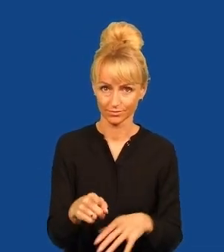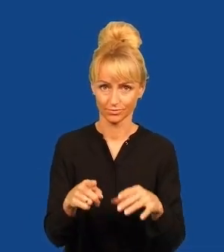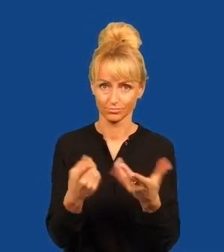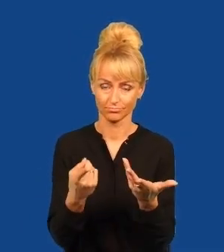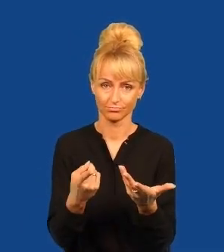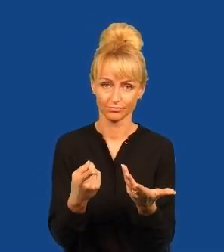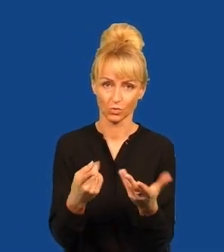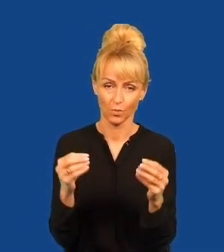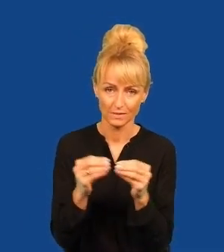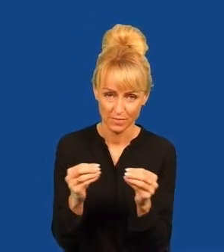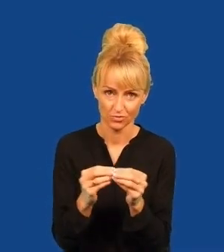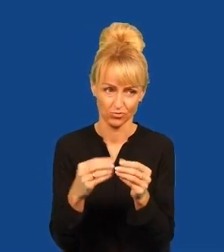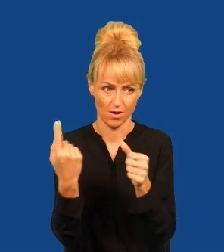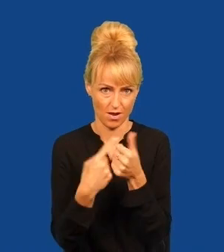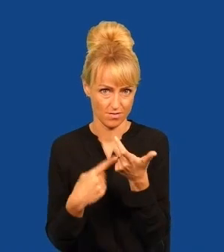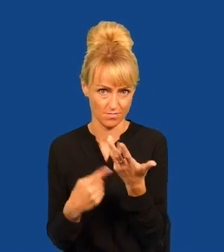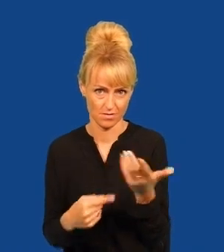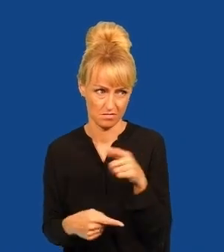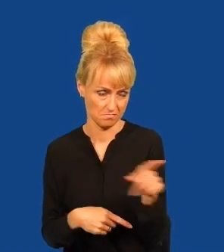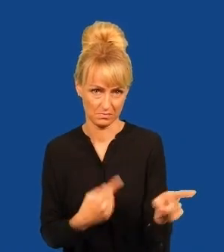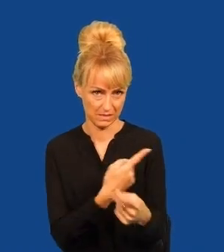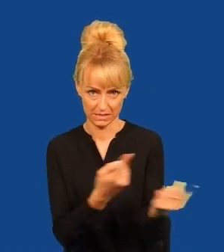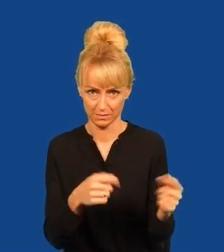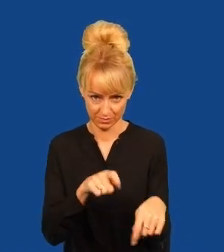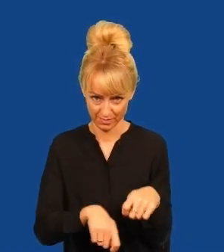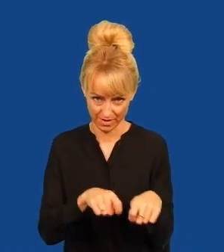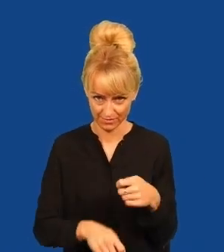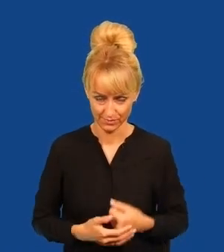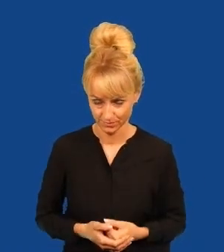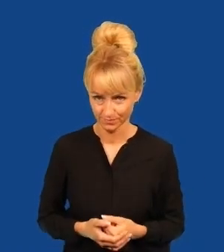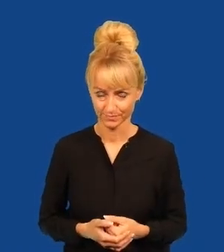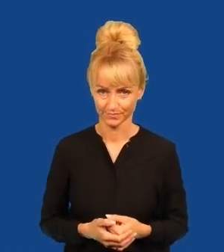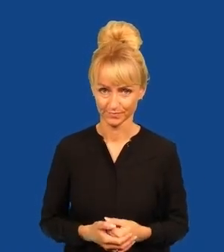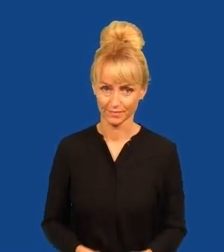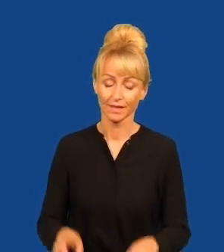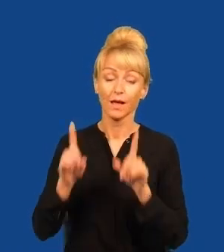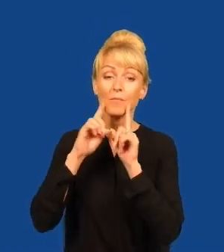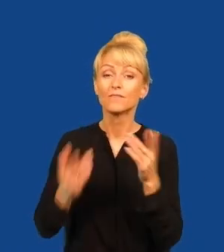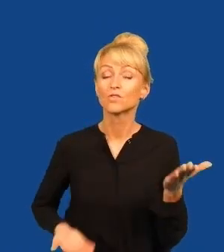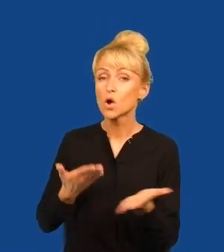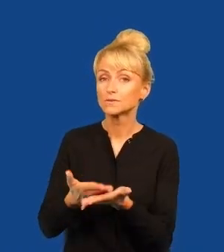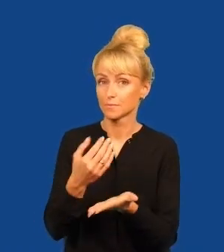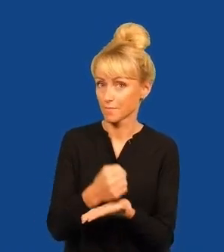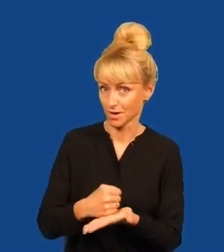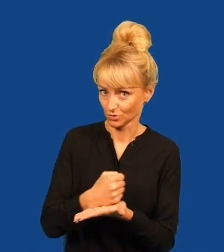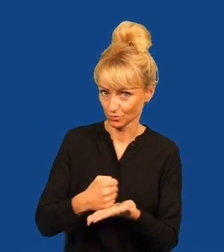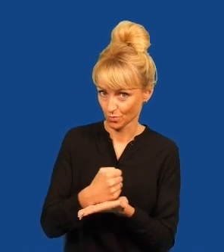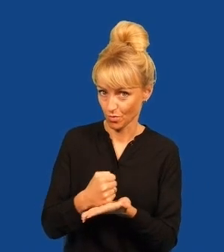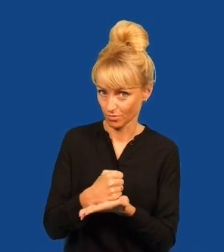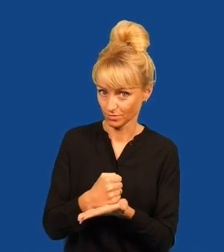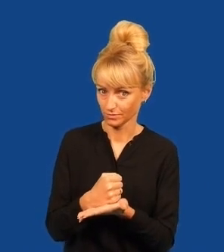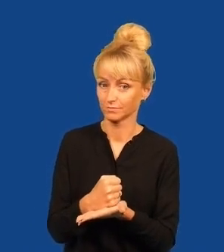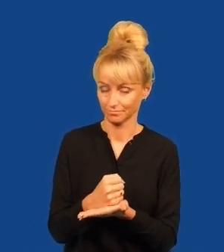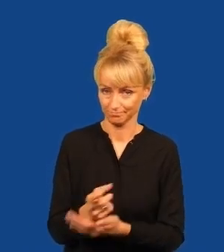komunikować. Sprawy, które też niedługo. Wniosek o paszport. Chcemy dostarczać więcej niż